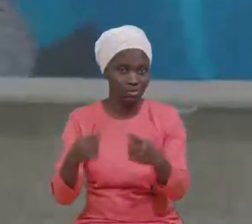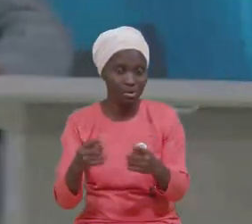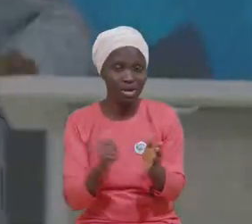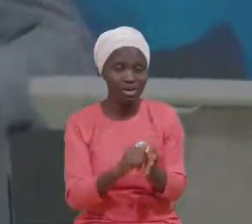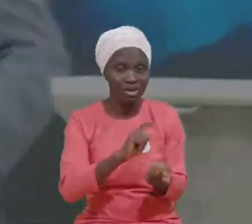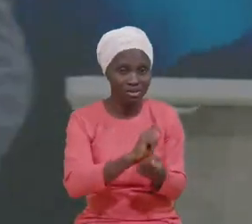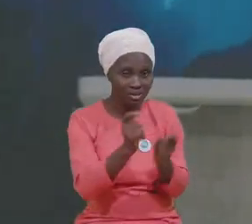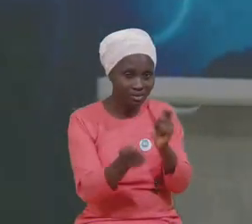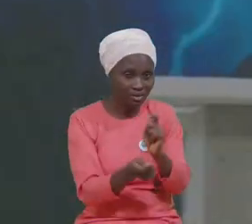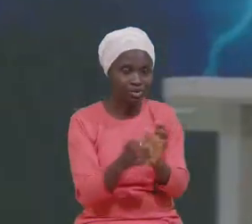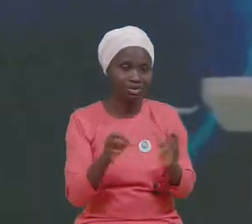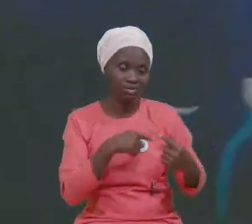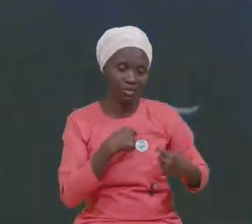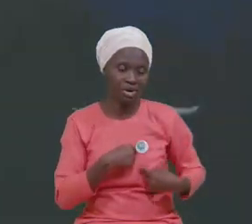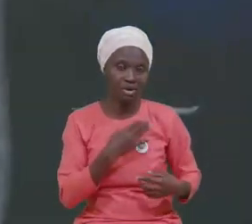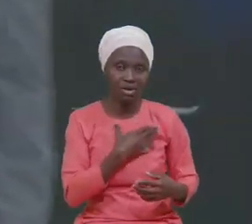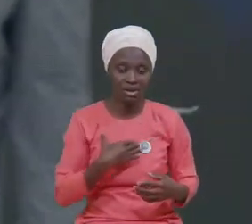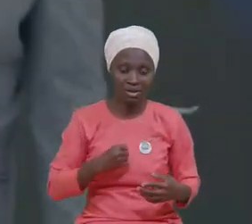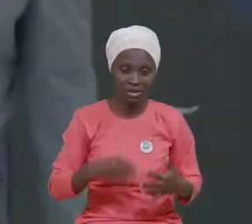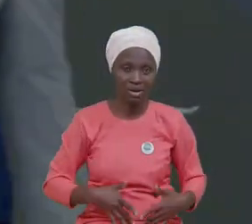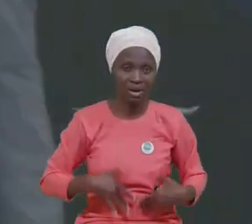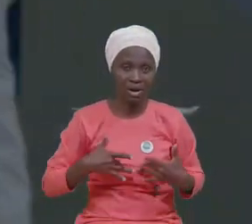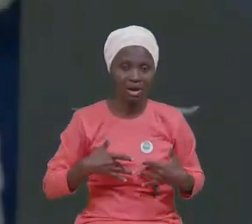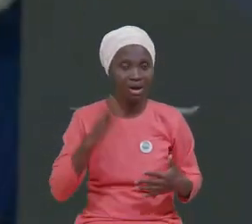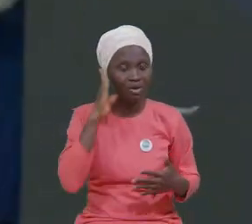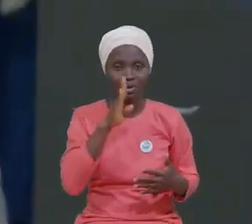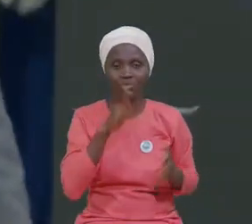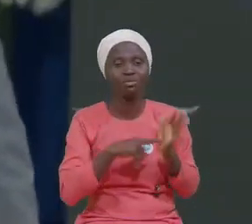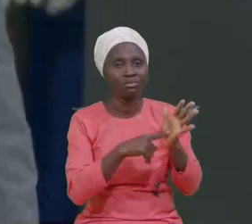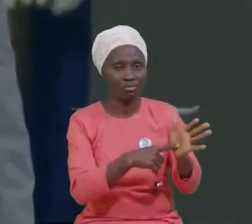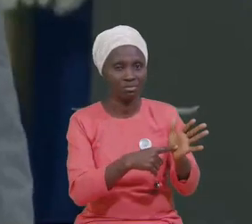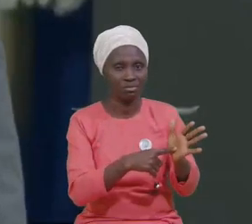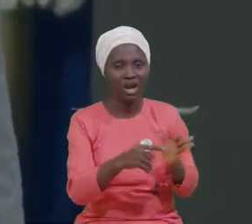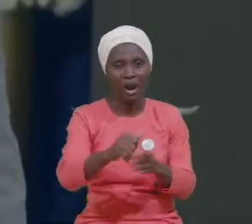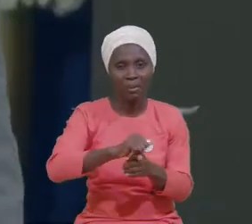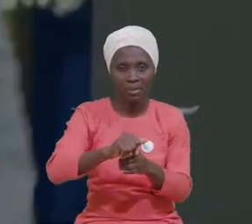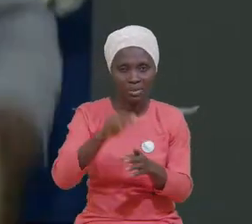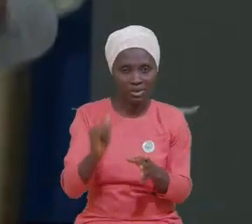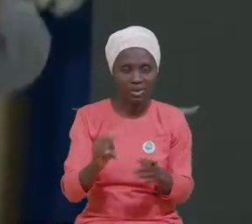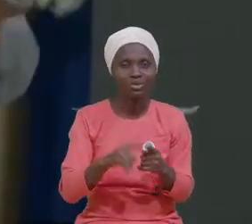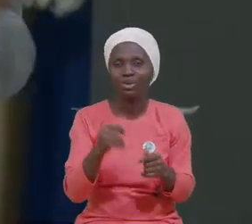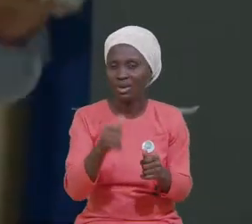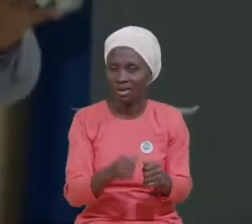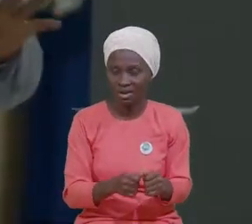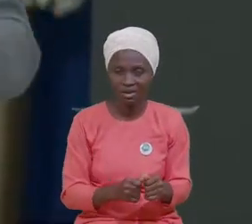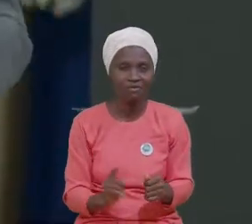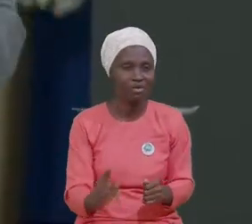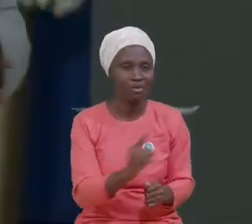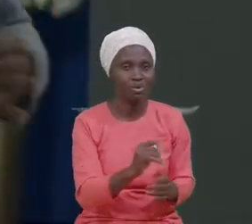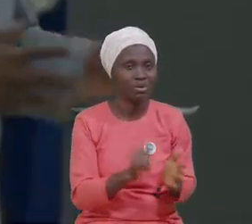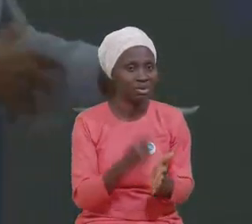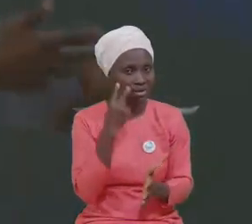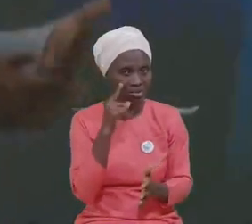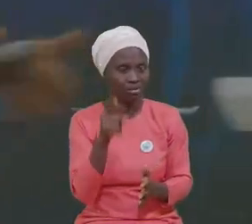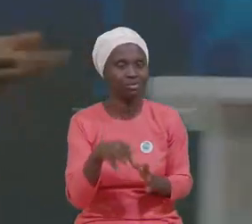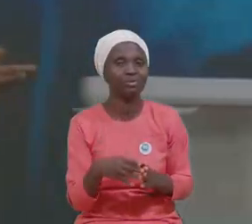allez, cette transformation de cœur et de vie sera visible, pratique à tout le monde